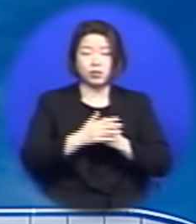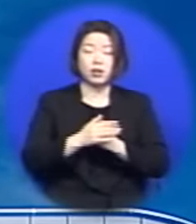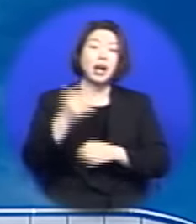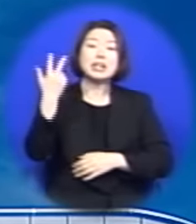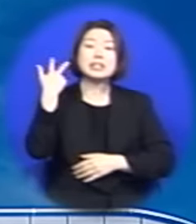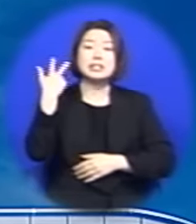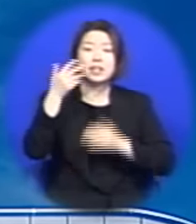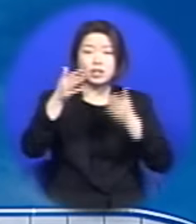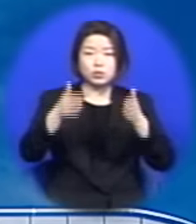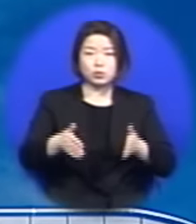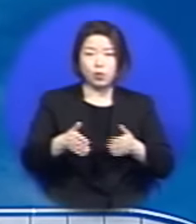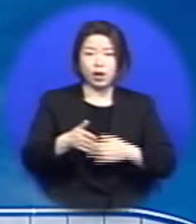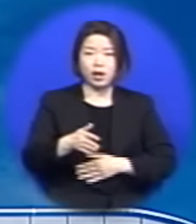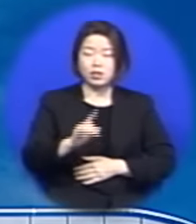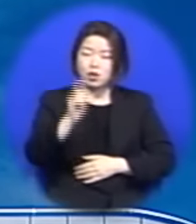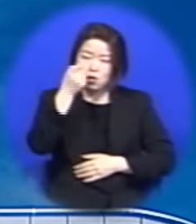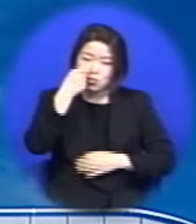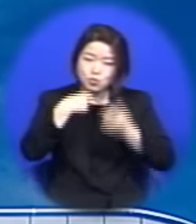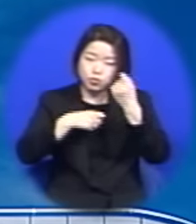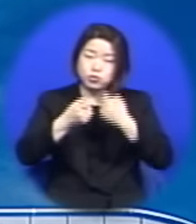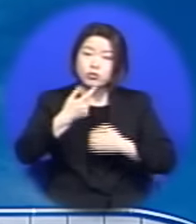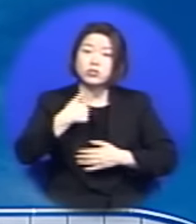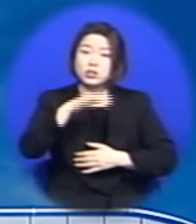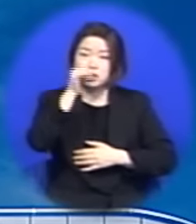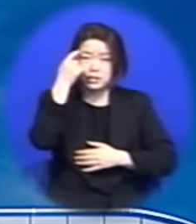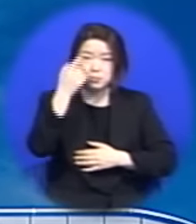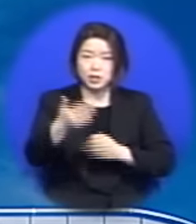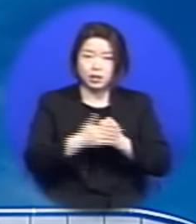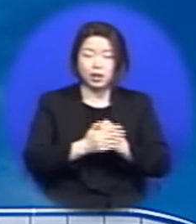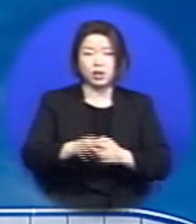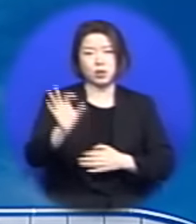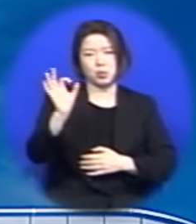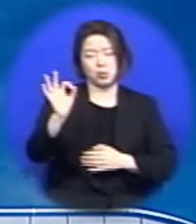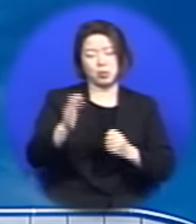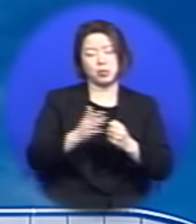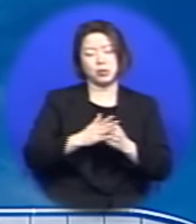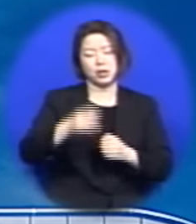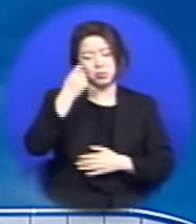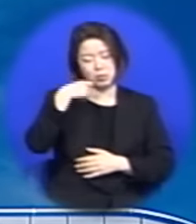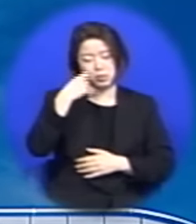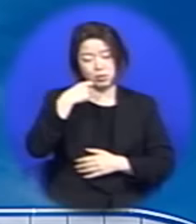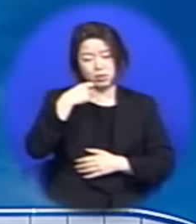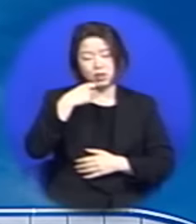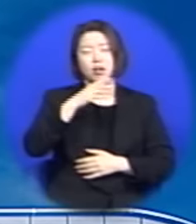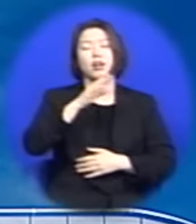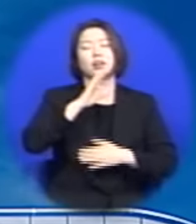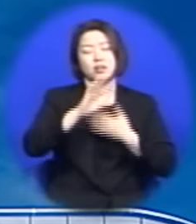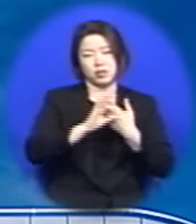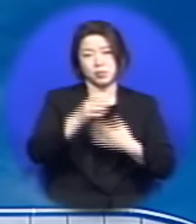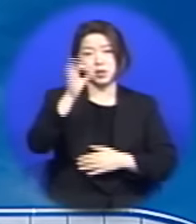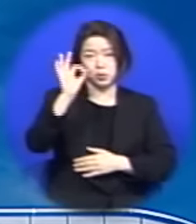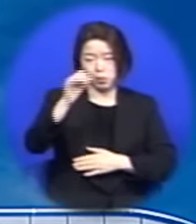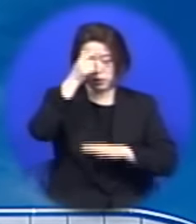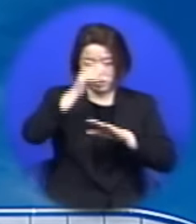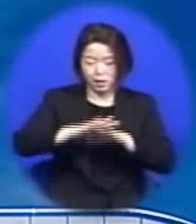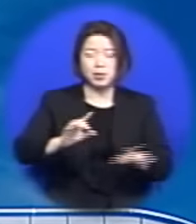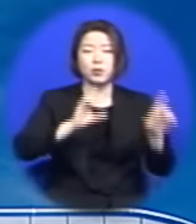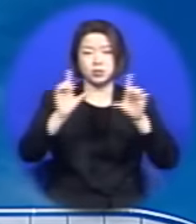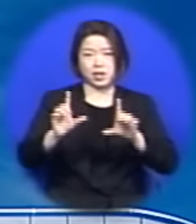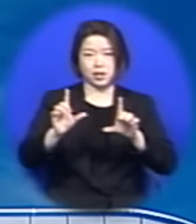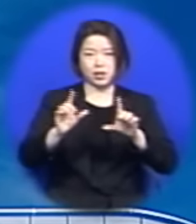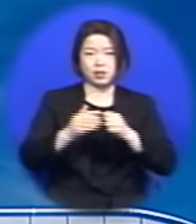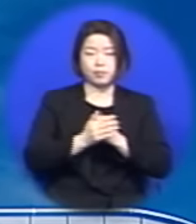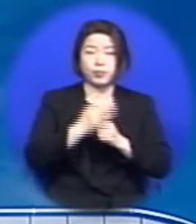적이 있습니까 돈 때문에 울었어요 그 돈 예배하고 산 거예요 하나님 앞에서 한번